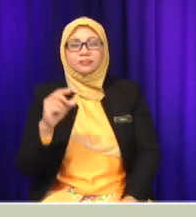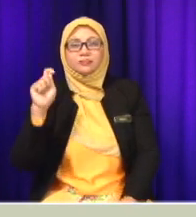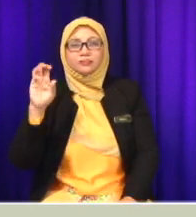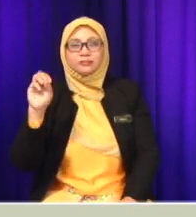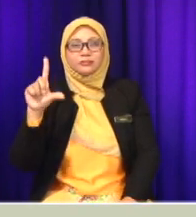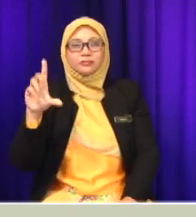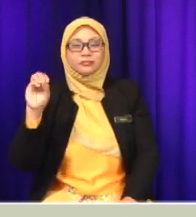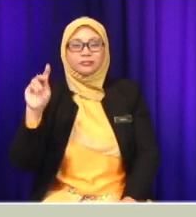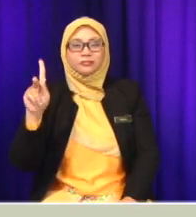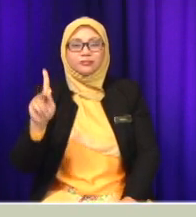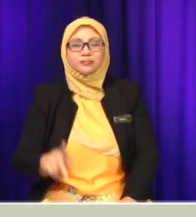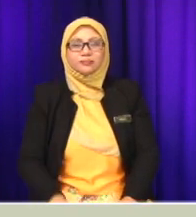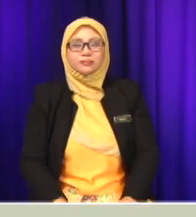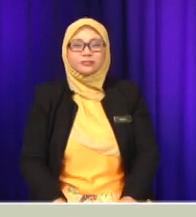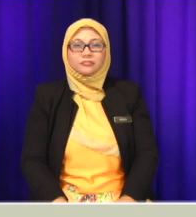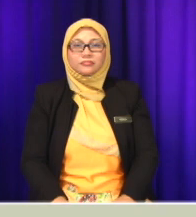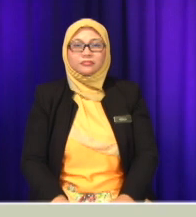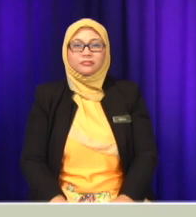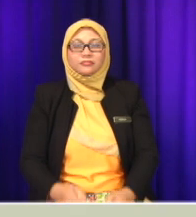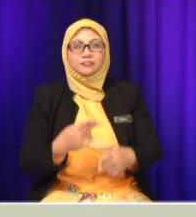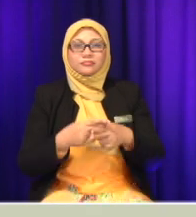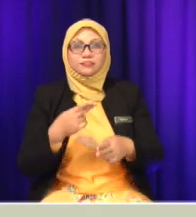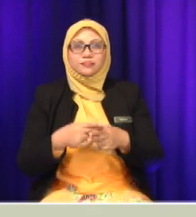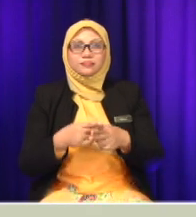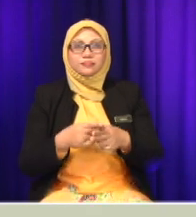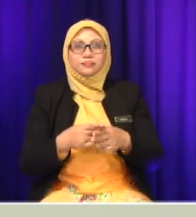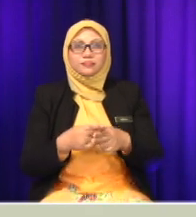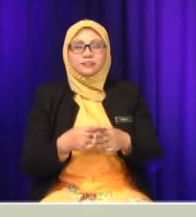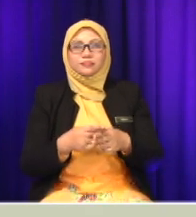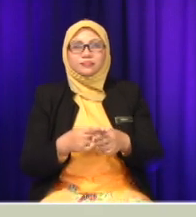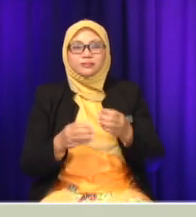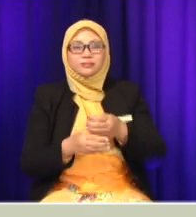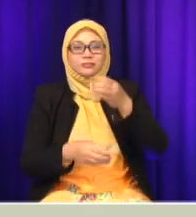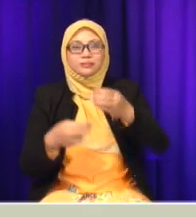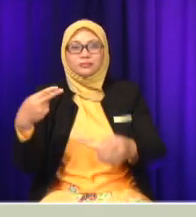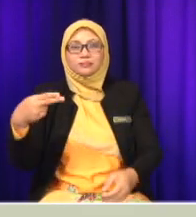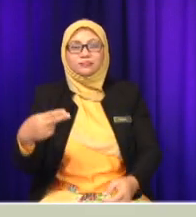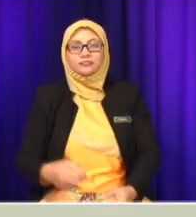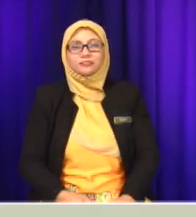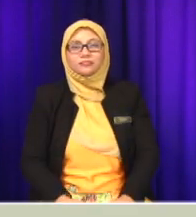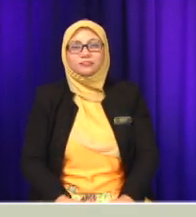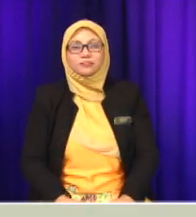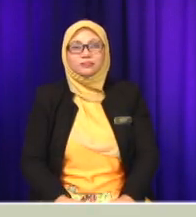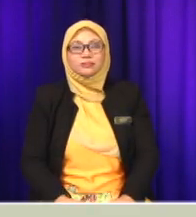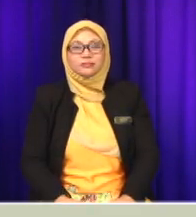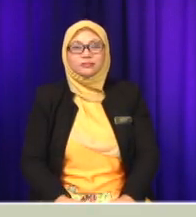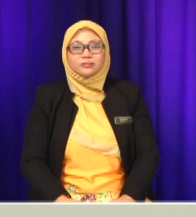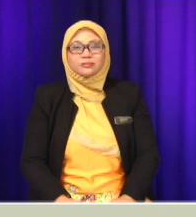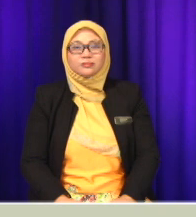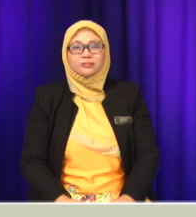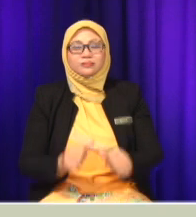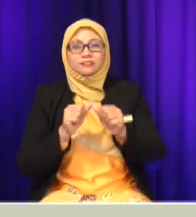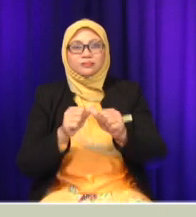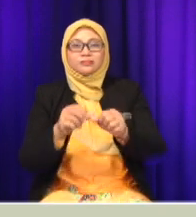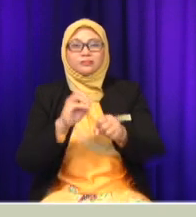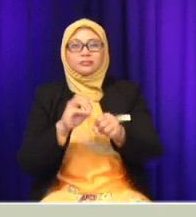itu adalah alat mengukur kerataan iaitu dinamakan sebagai Straight jadi berpandukan kepada manual servis yang mana manual servis ni dia ada